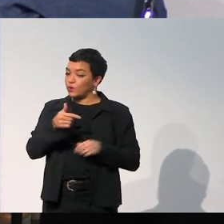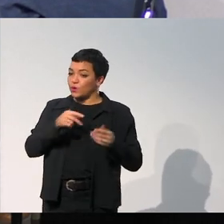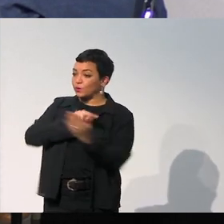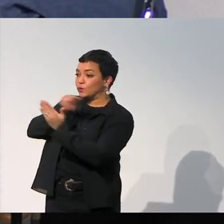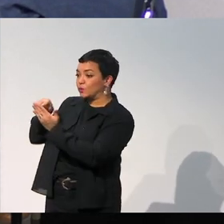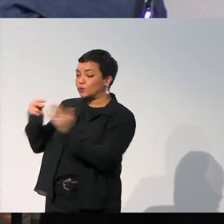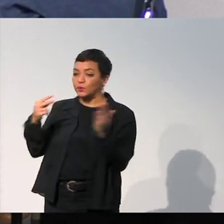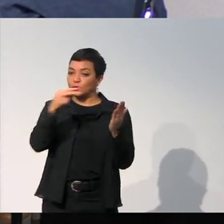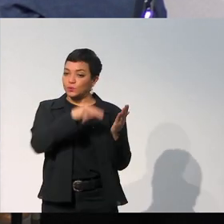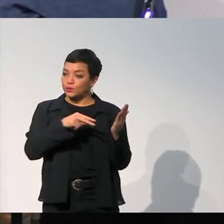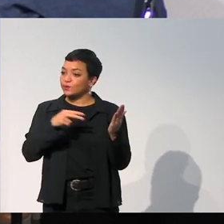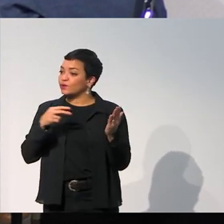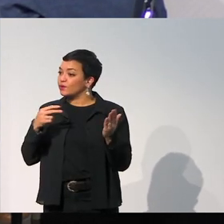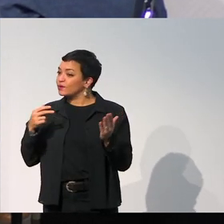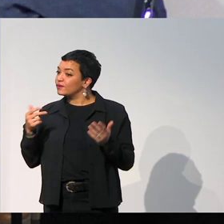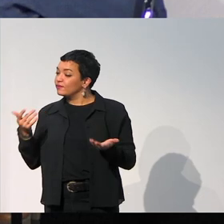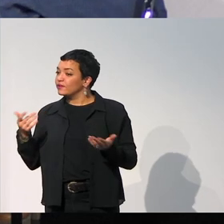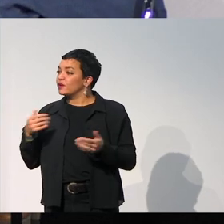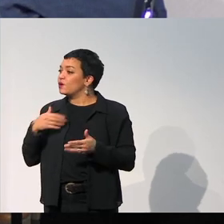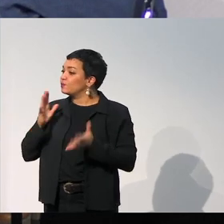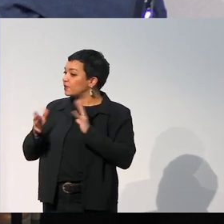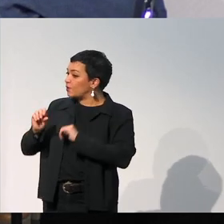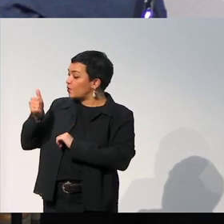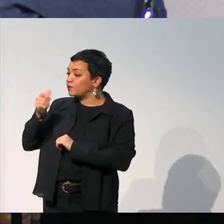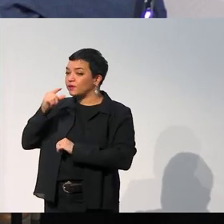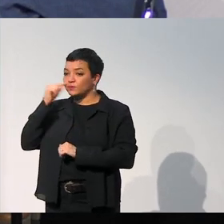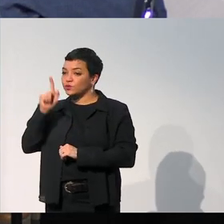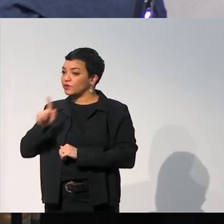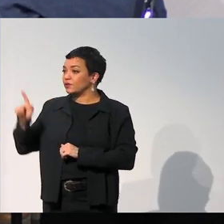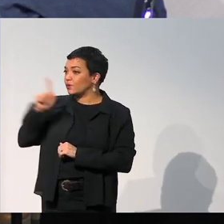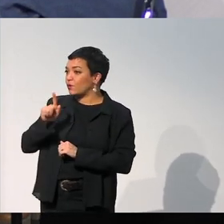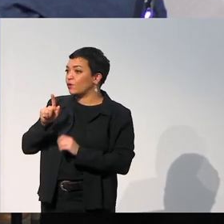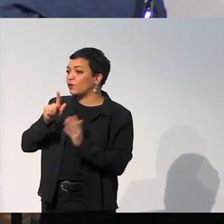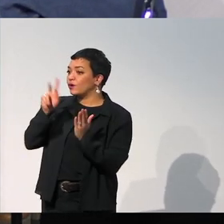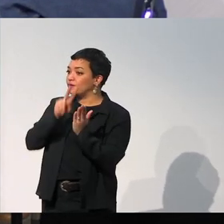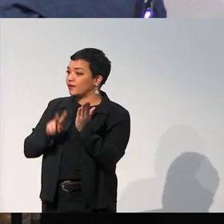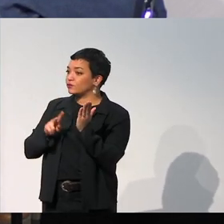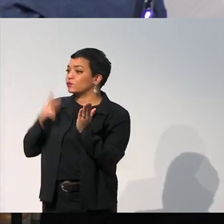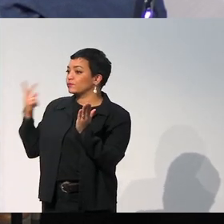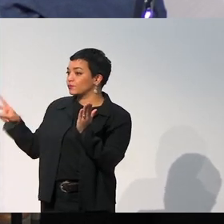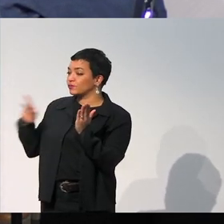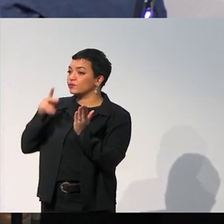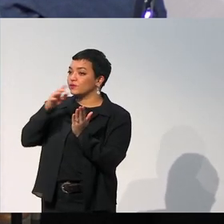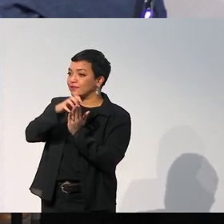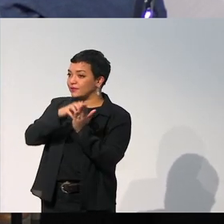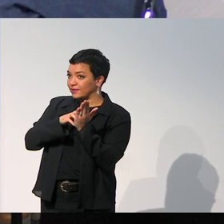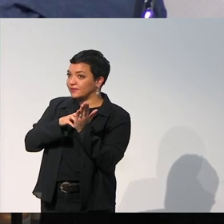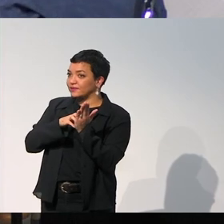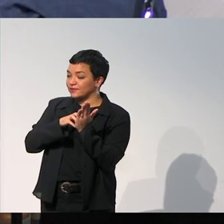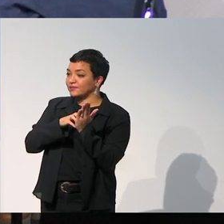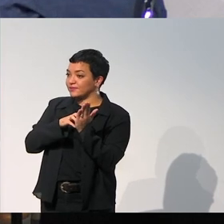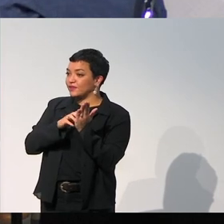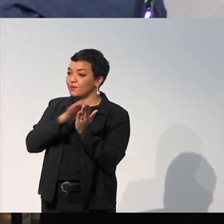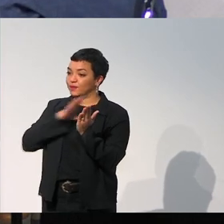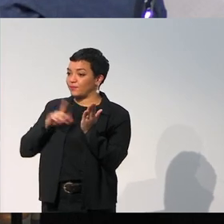l'autre. Peut-être que je peux commencer par vous, Dominique Guillot, sur votre lecture du texte de Sybille Grimbert, qui, je